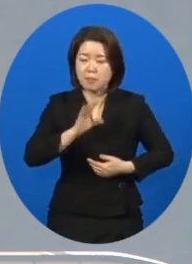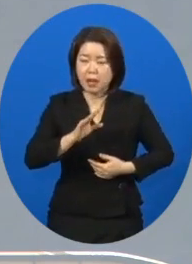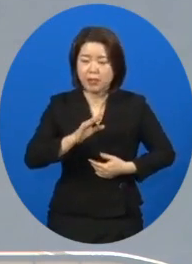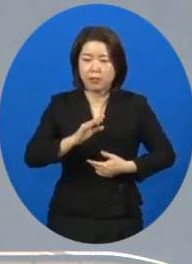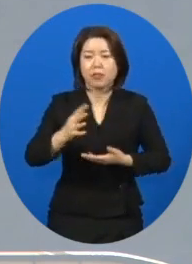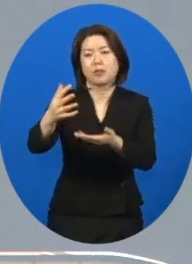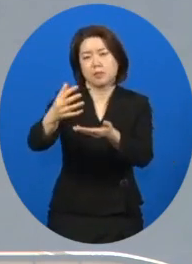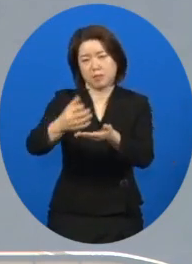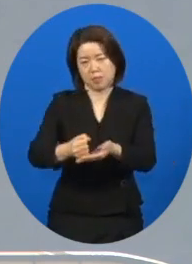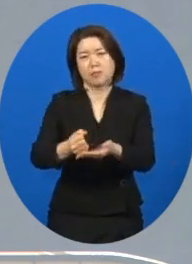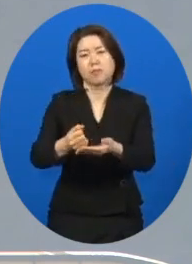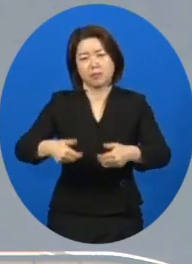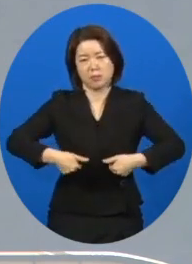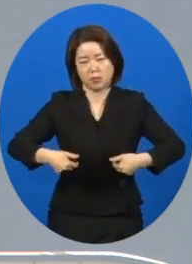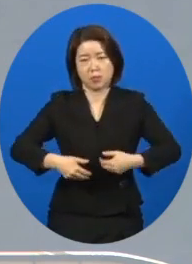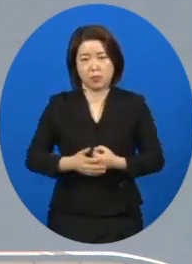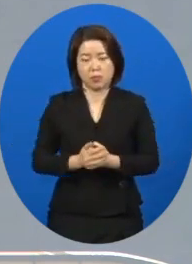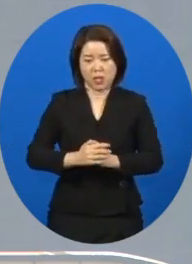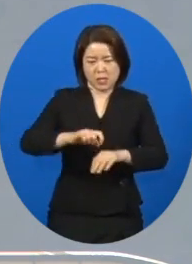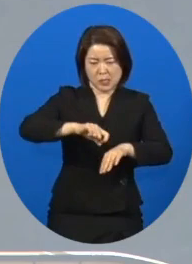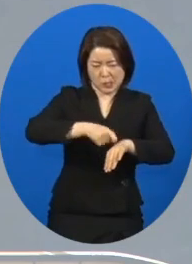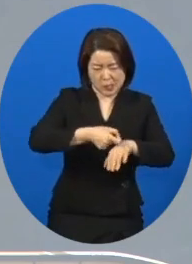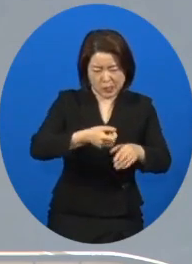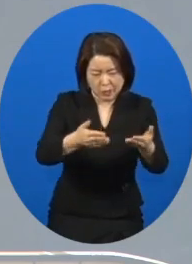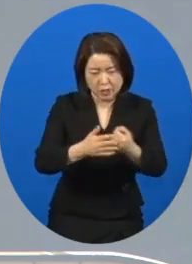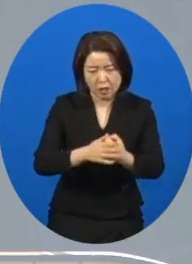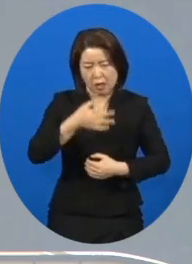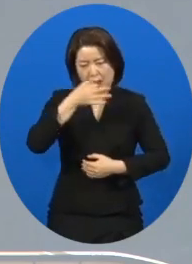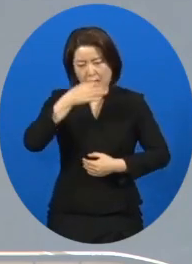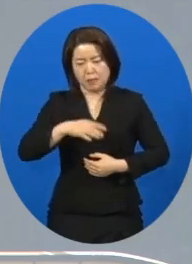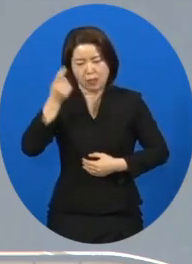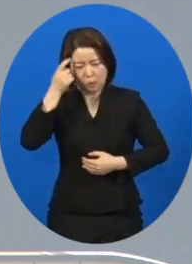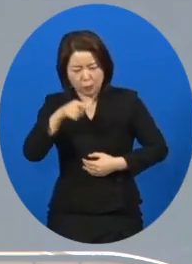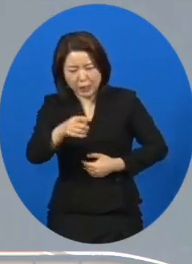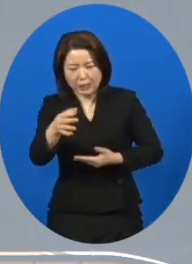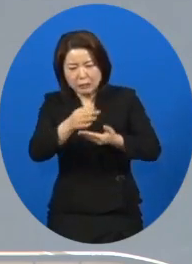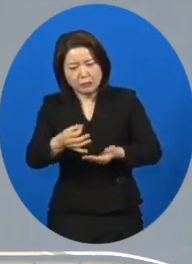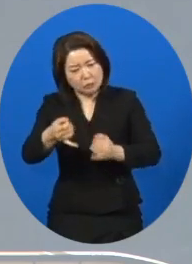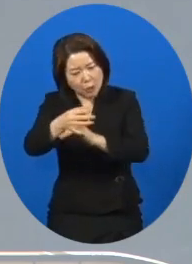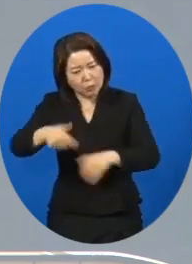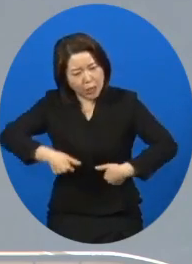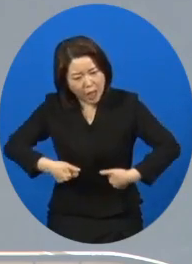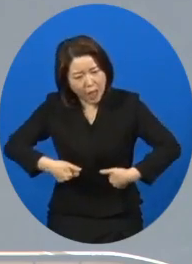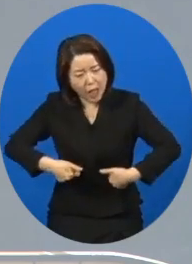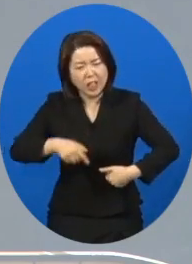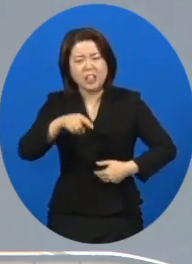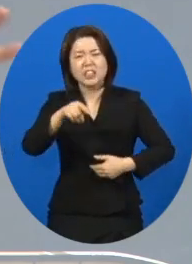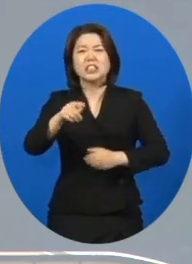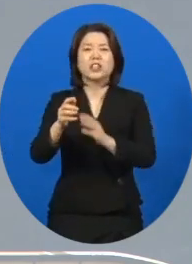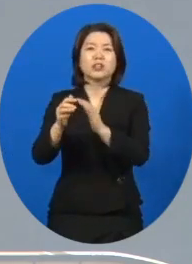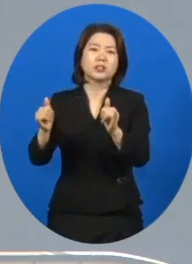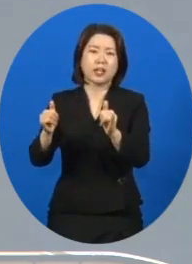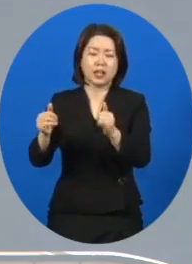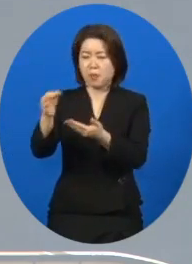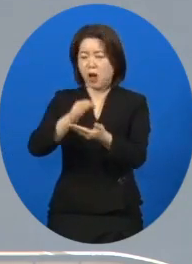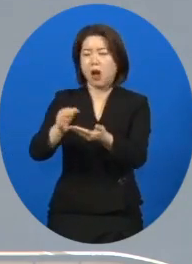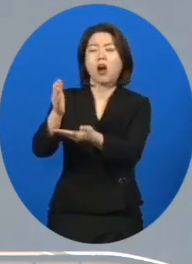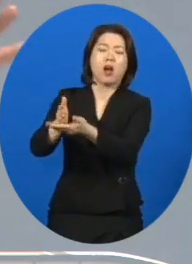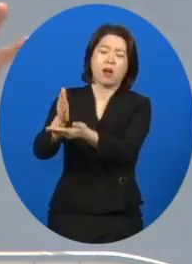받으라는 겁니다. 억지로 하고 힘들다, 왜 이렇게 해야 되냐, 그런 분들은